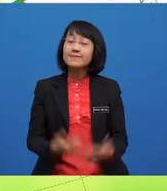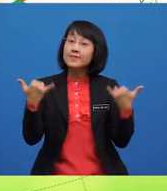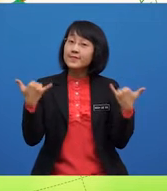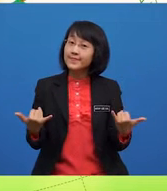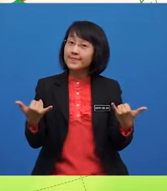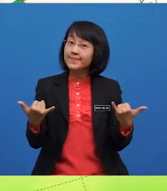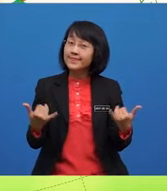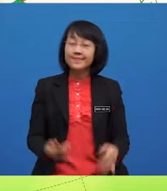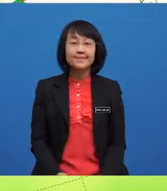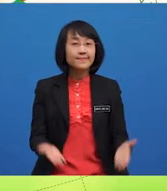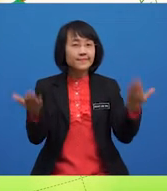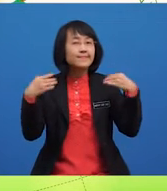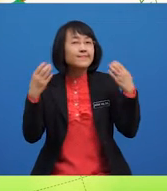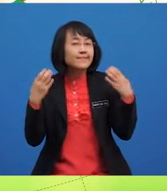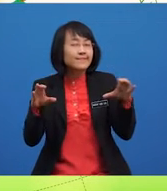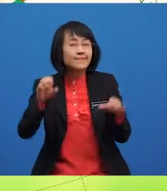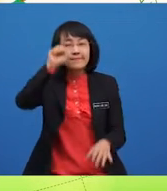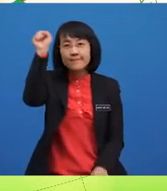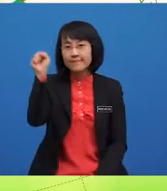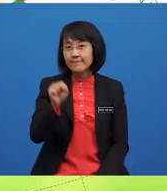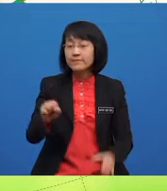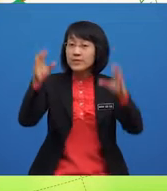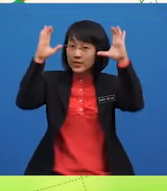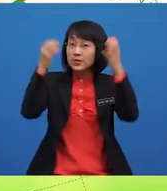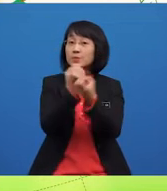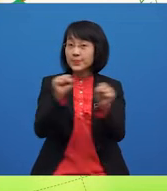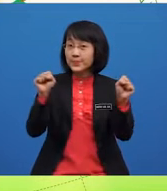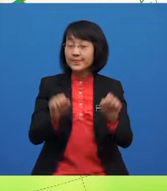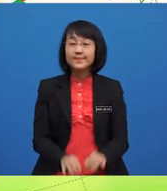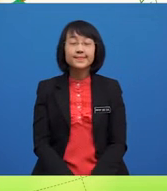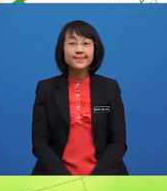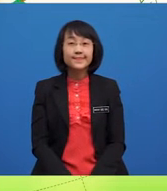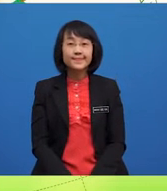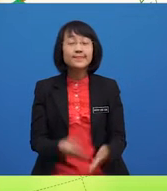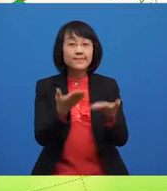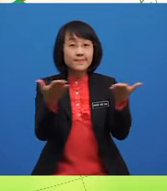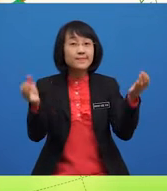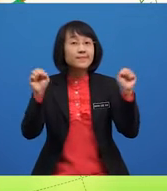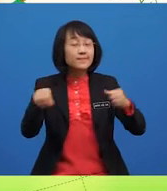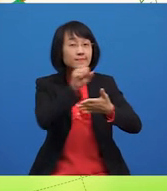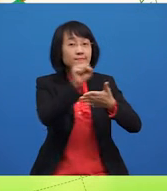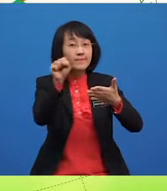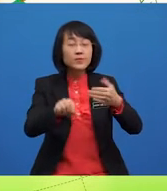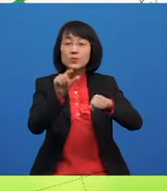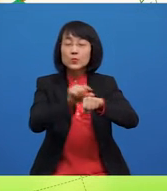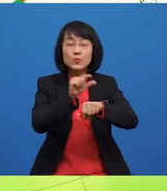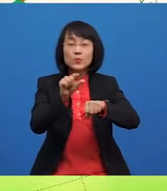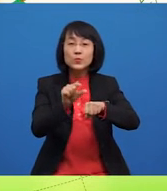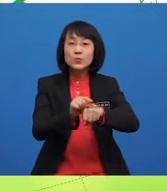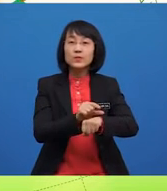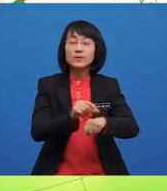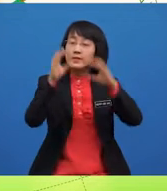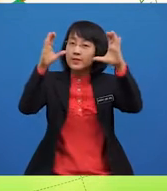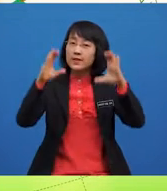Sekarang mari cuba soalan yang telah cikgu sediakan. Kamu boleh selesaikan mengikut kaedah yang